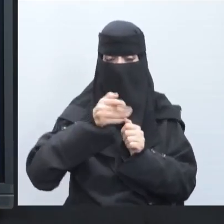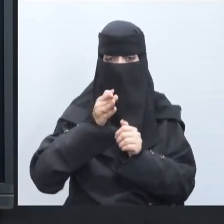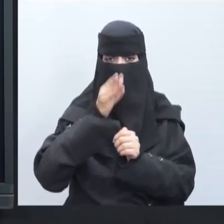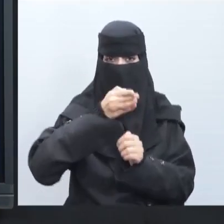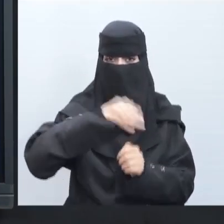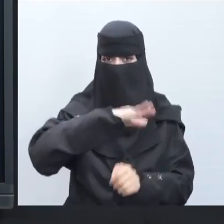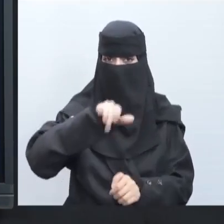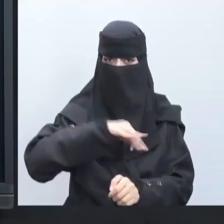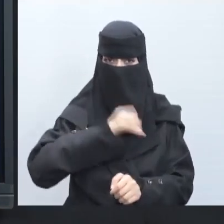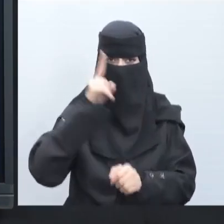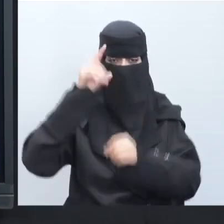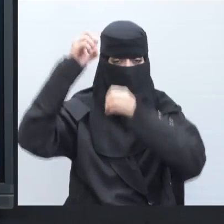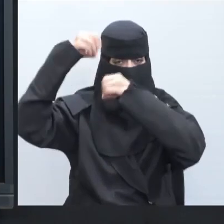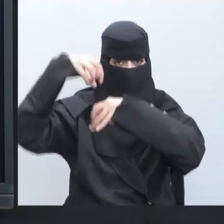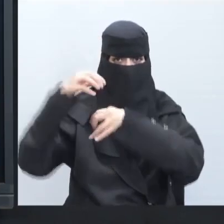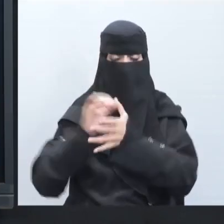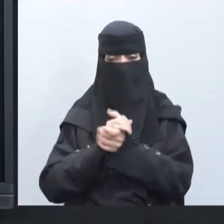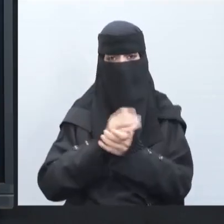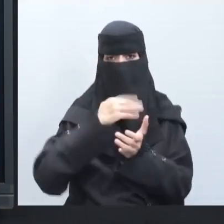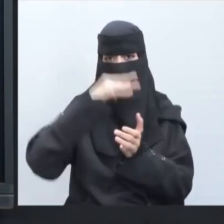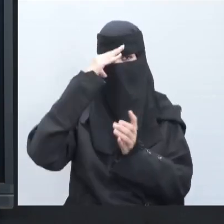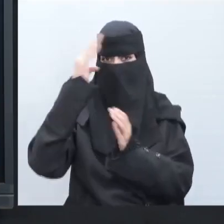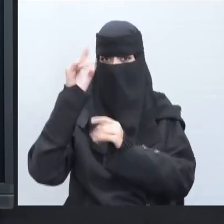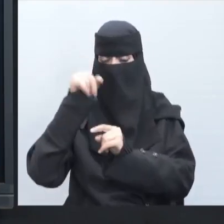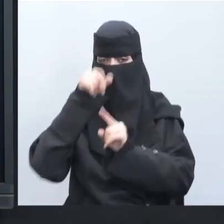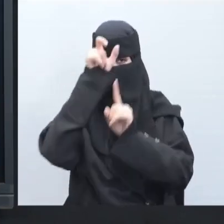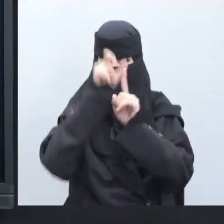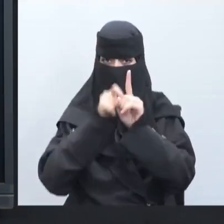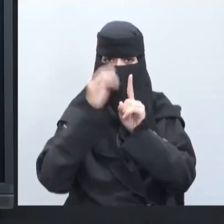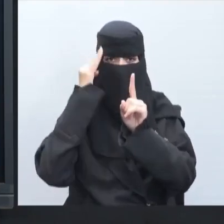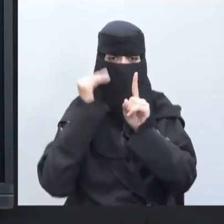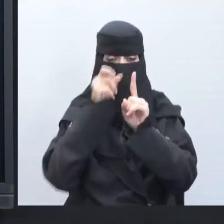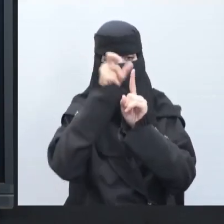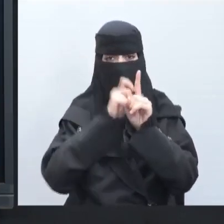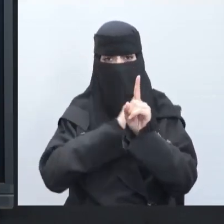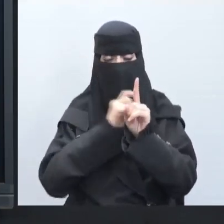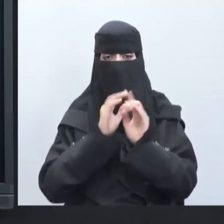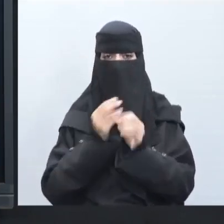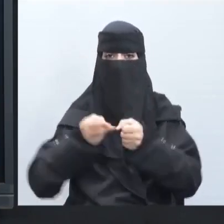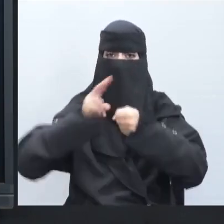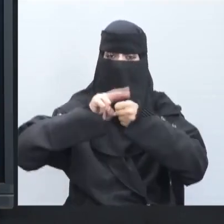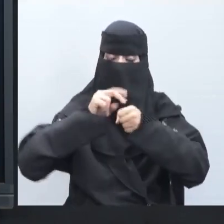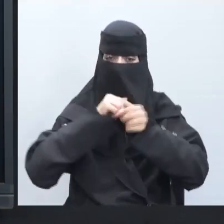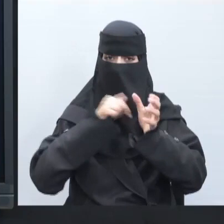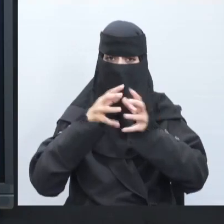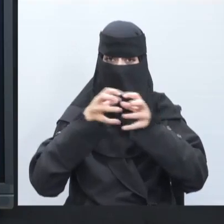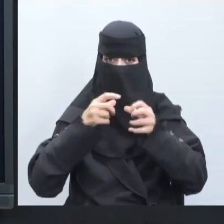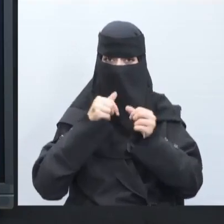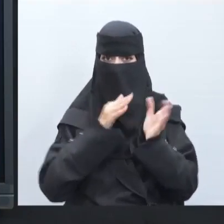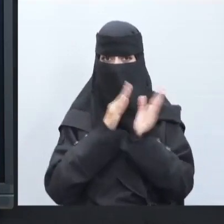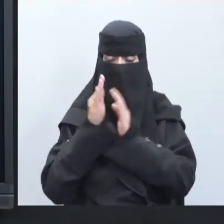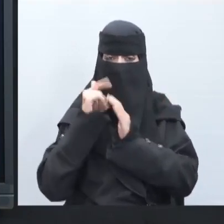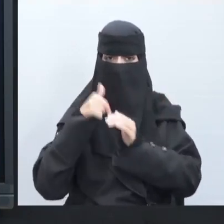السلام السلام عليكم ورحمه الله وبركاته واهلا وسهلا بكم اعزائي طلاب وطالبات مجددا في شروحات